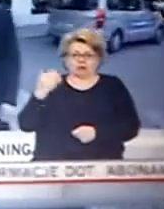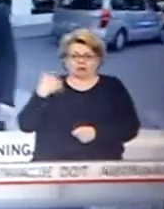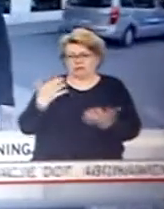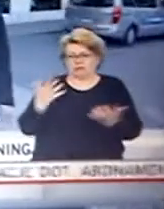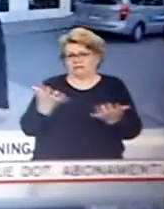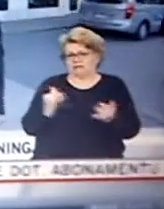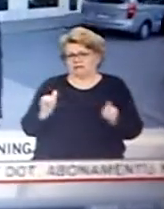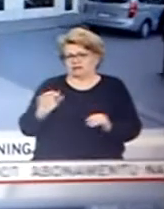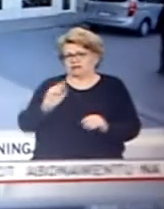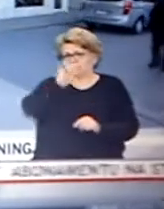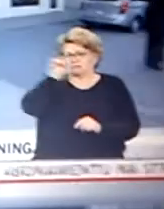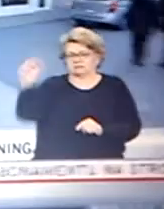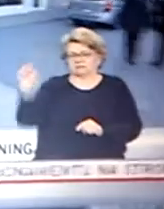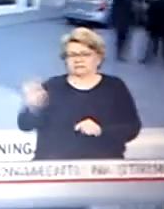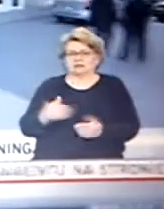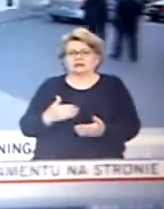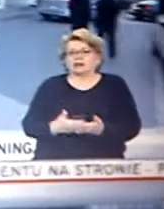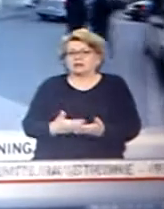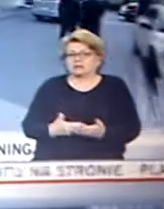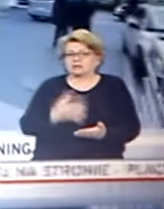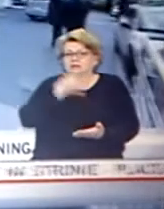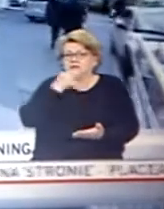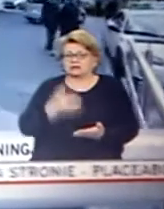gdzie indziej. Dlaczego? Spytał Piotr Kuźma.